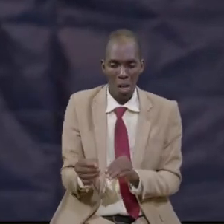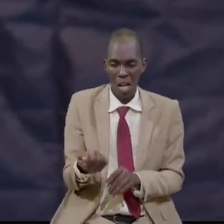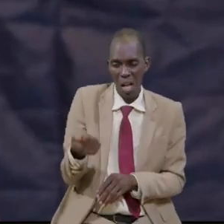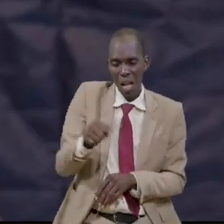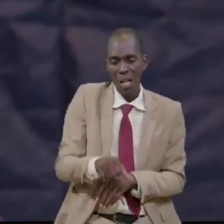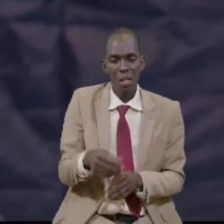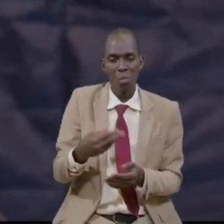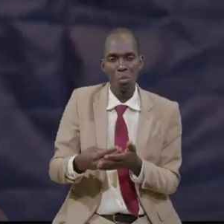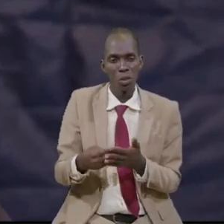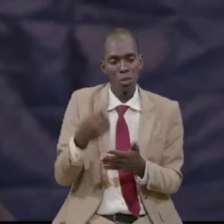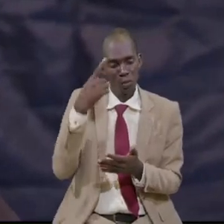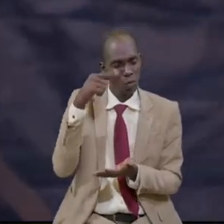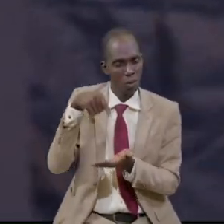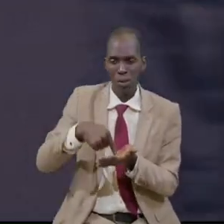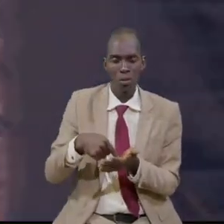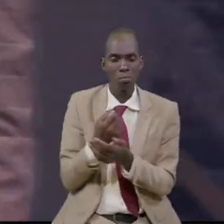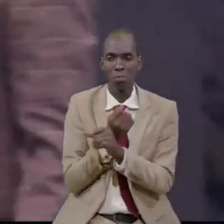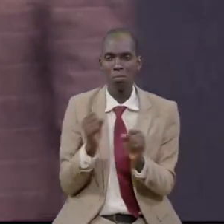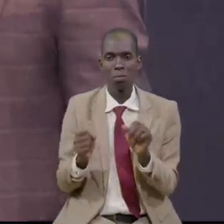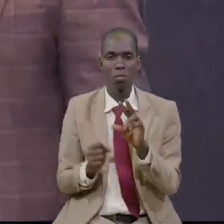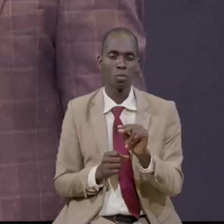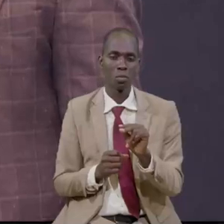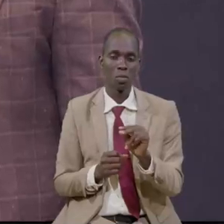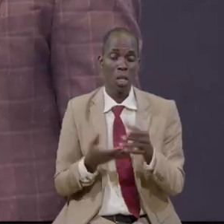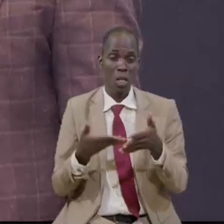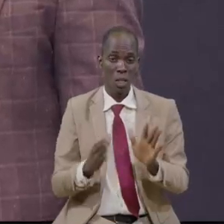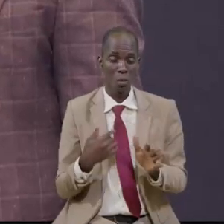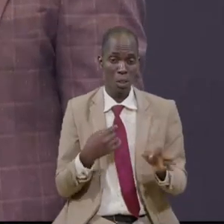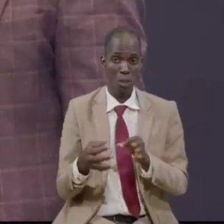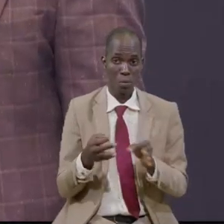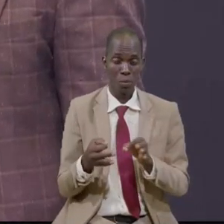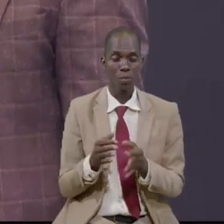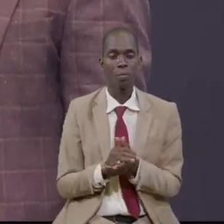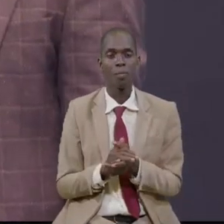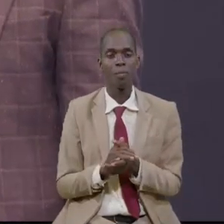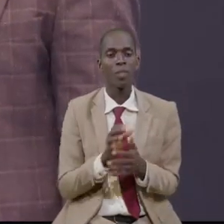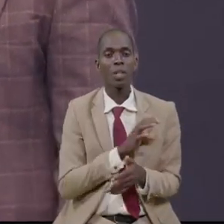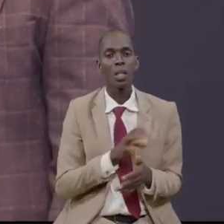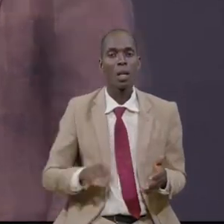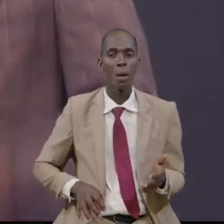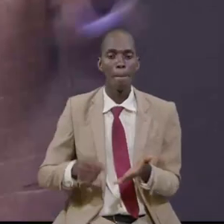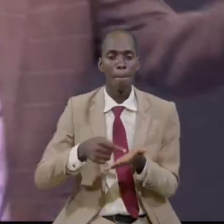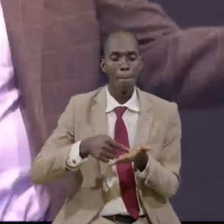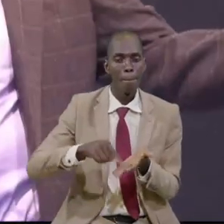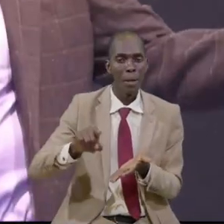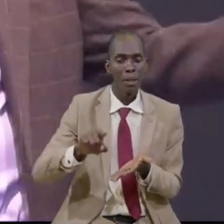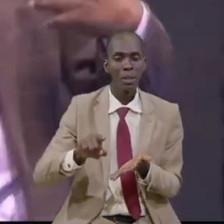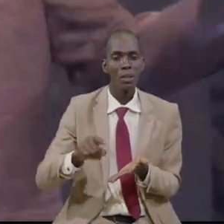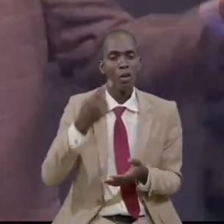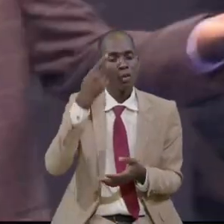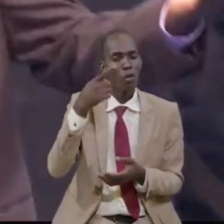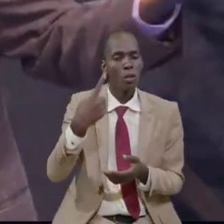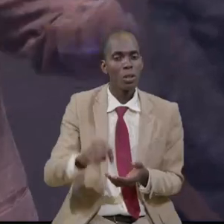pour pour l'acheter je le dis d'une autre manière il a payé le il il